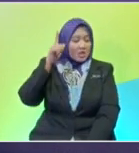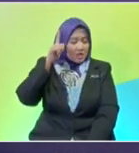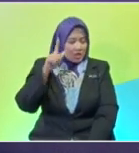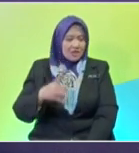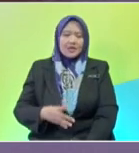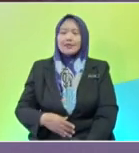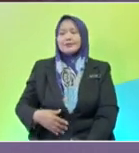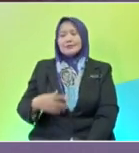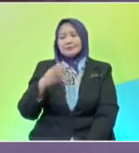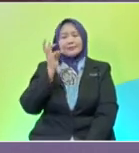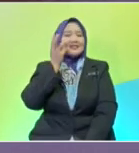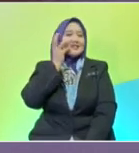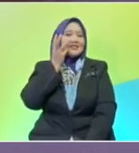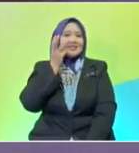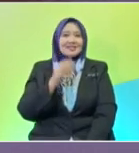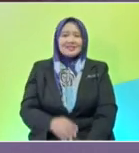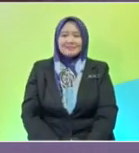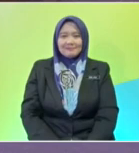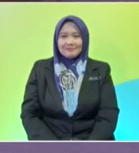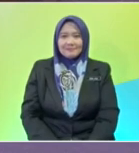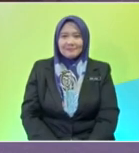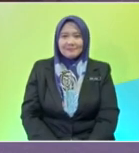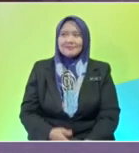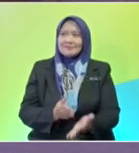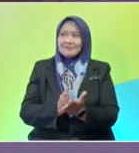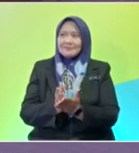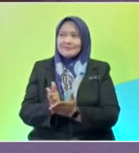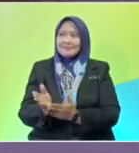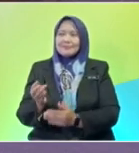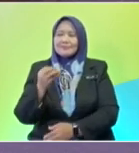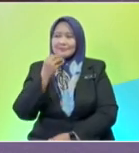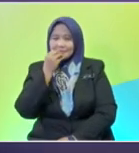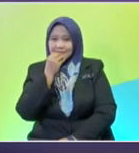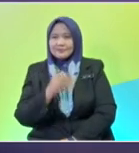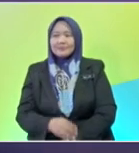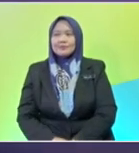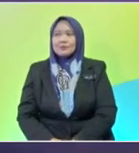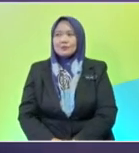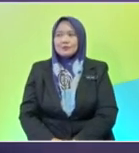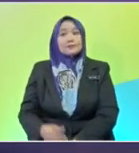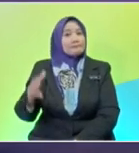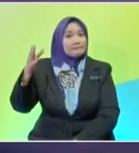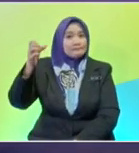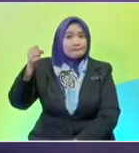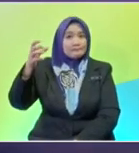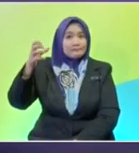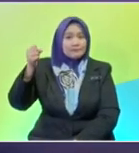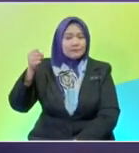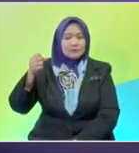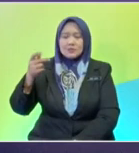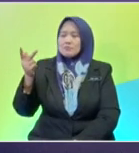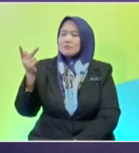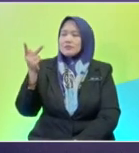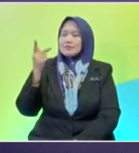nih kita makan nasi Oke seterusnya makan yang berhasiat ialah susu wah sedap